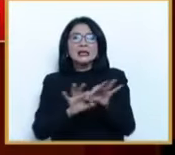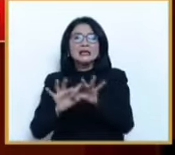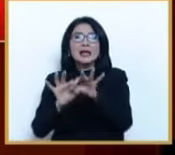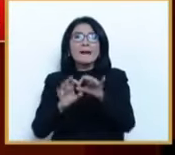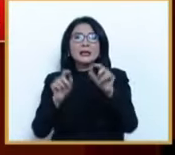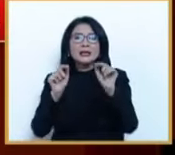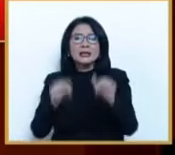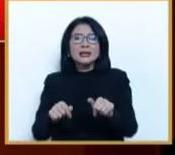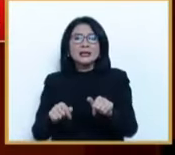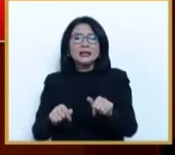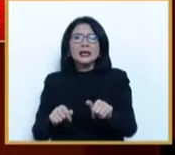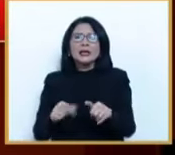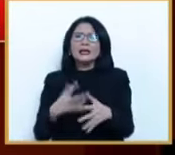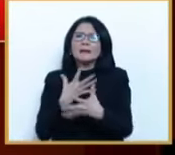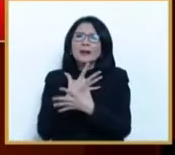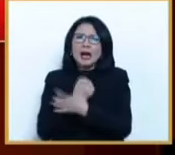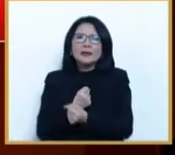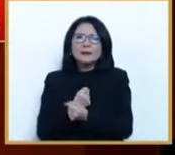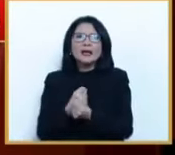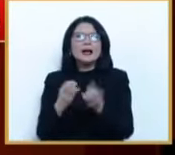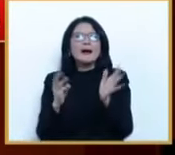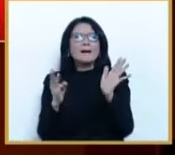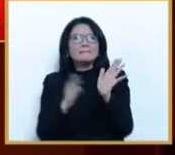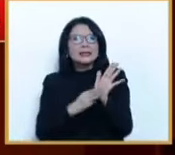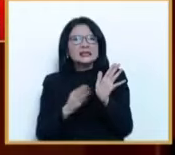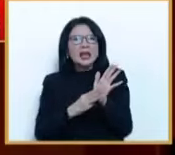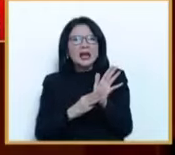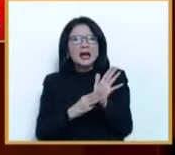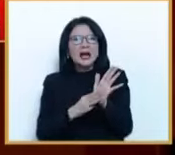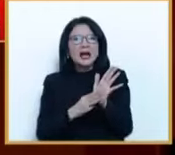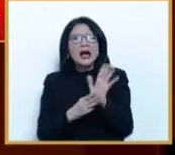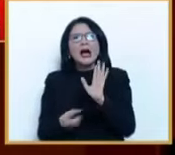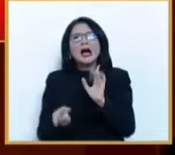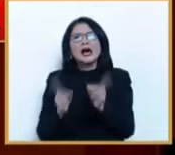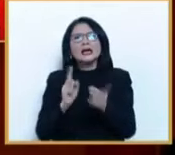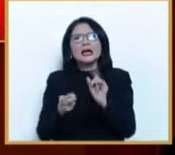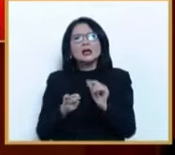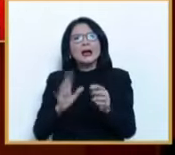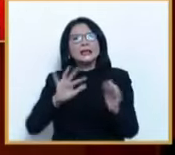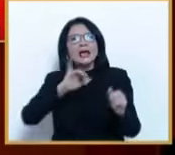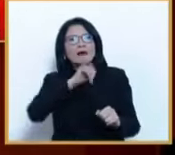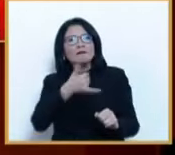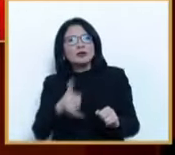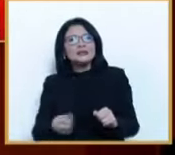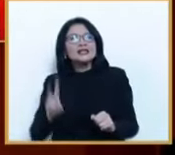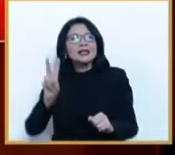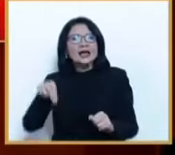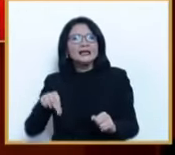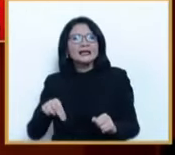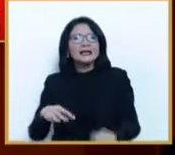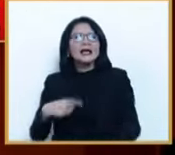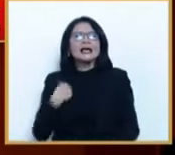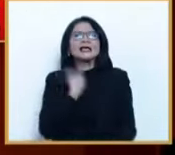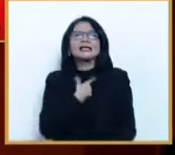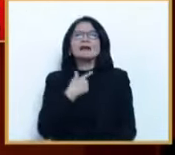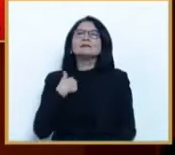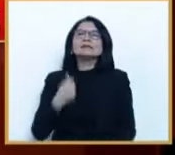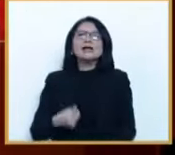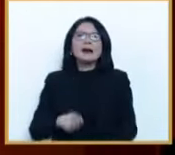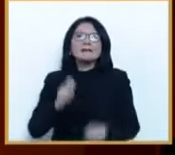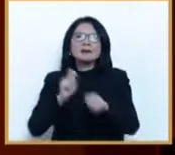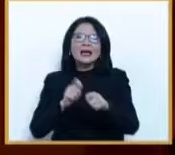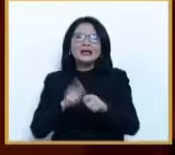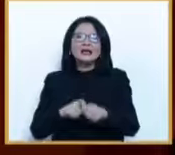e kita mengharapkan masalah yang terjadi Andaikan ada evaluasi jelek ini kita bisa perbaiki dengan sebaik-baiknya